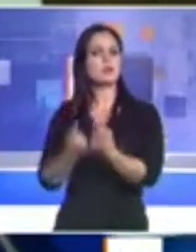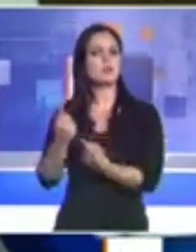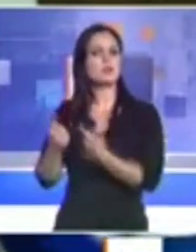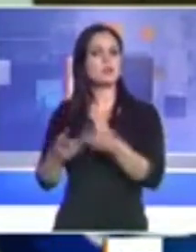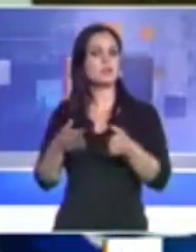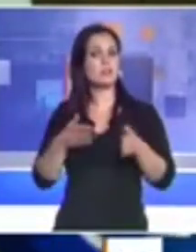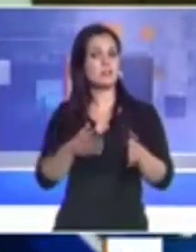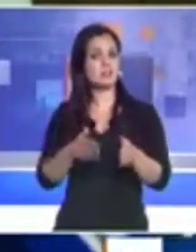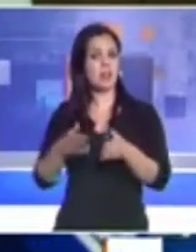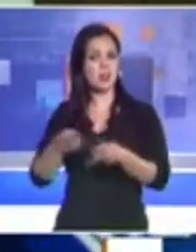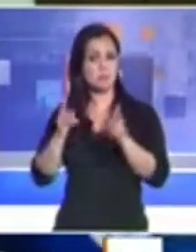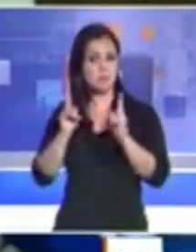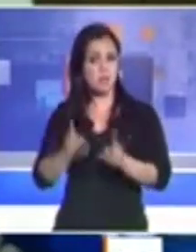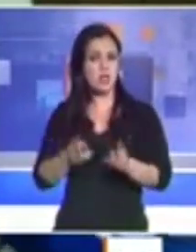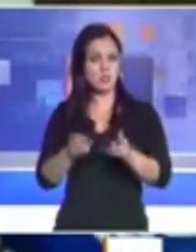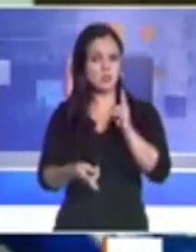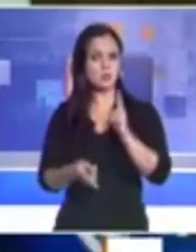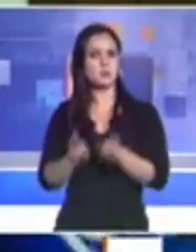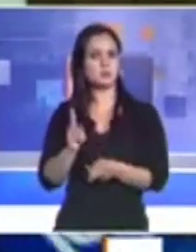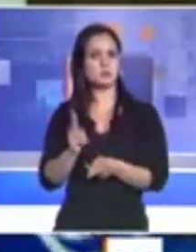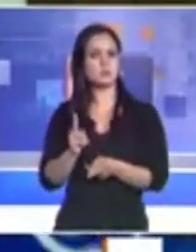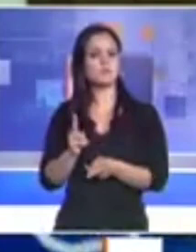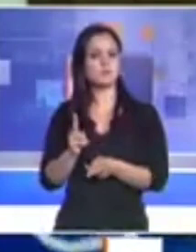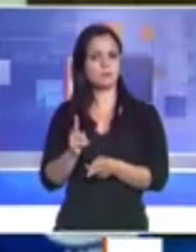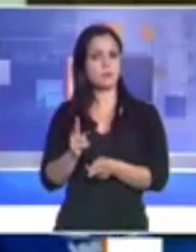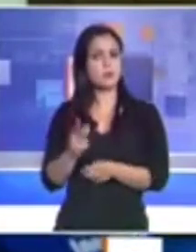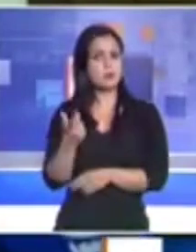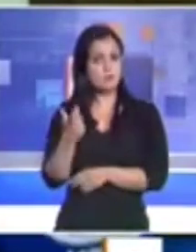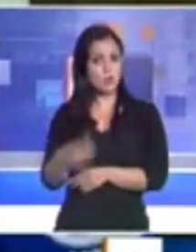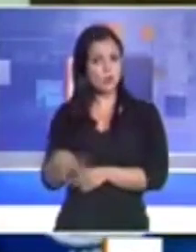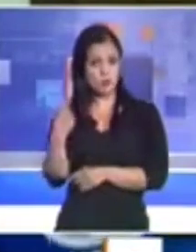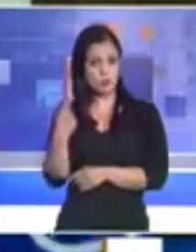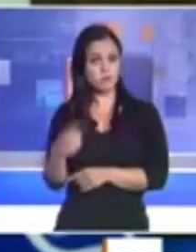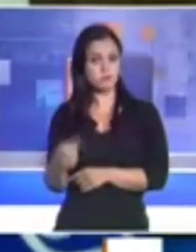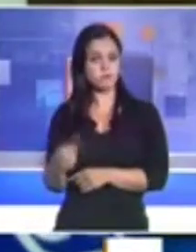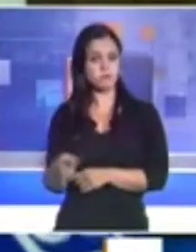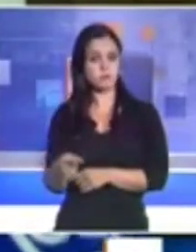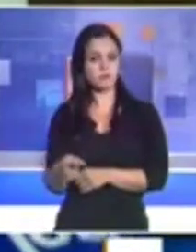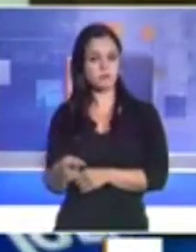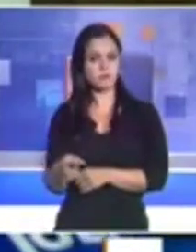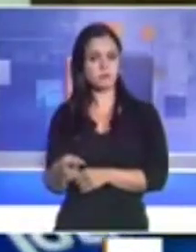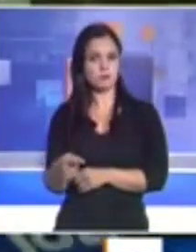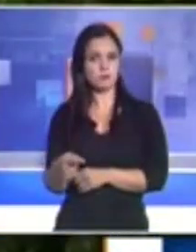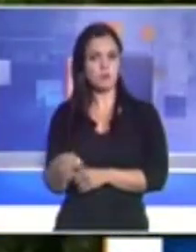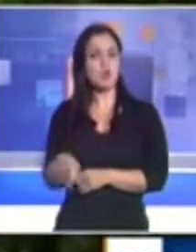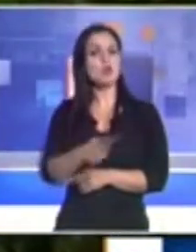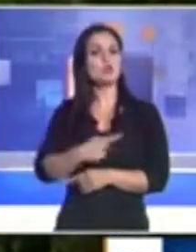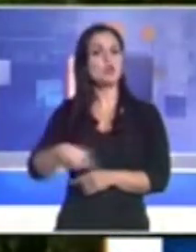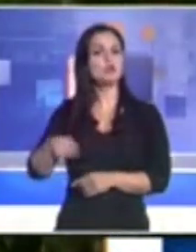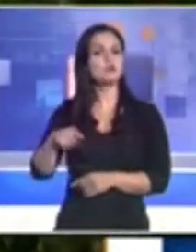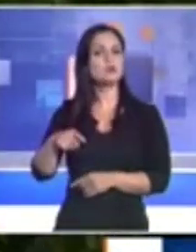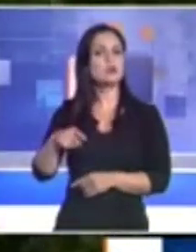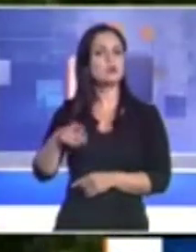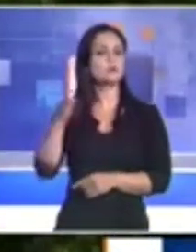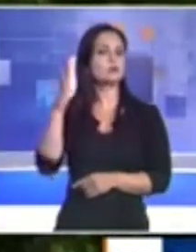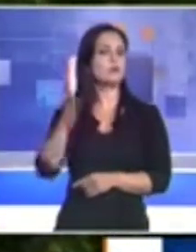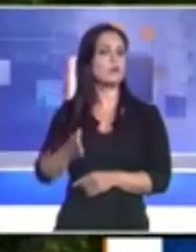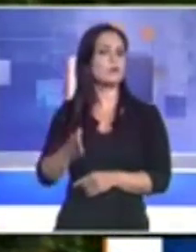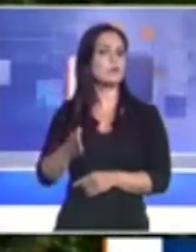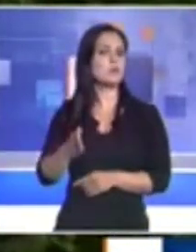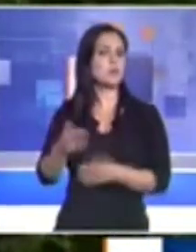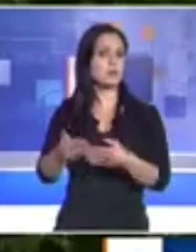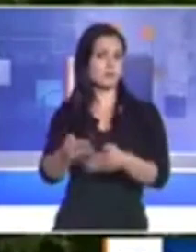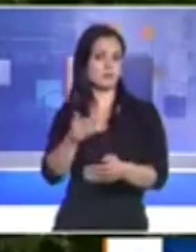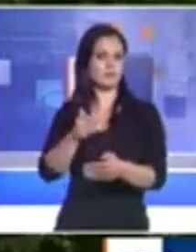Maggiore pericolosità e questo è il motivo per il quale ho ritenuto che essendo il nostro provvedimento antecedente rispetto